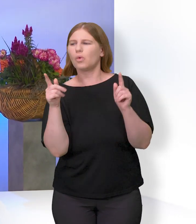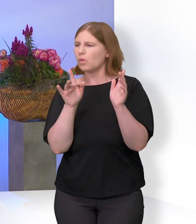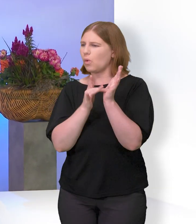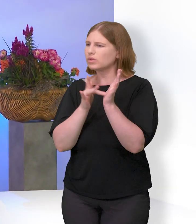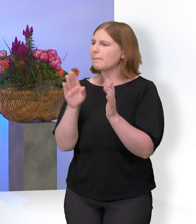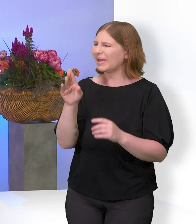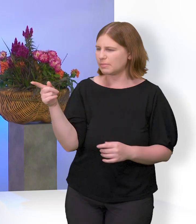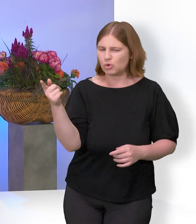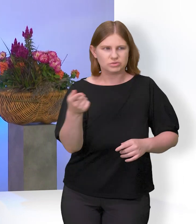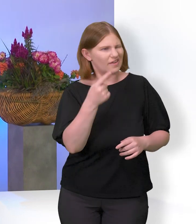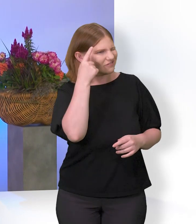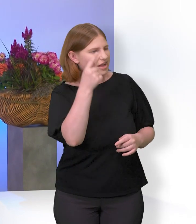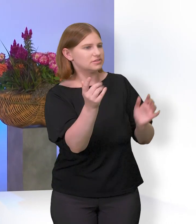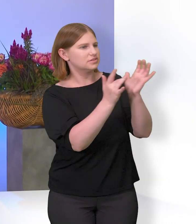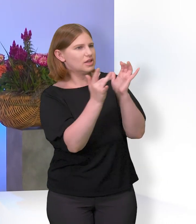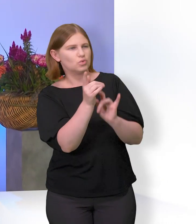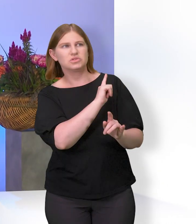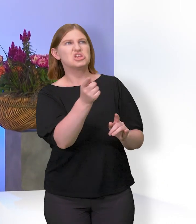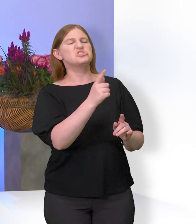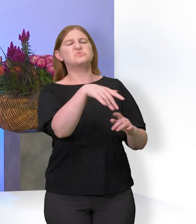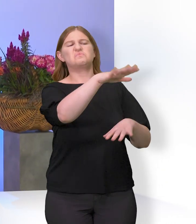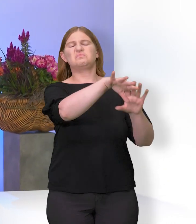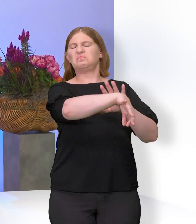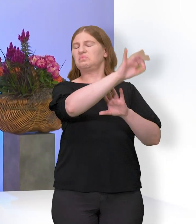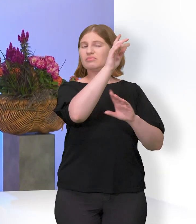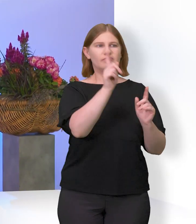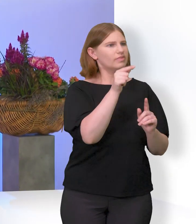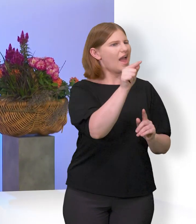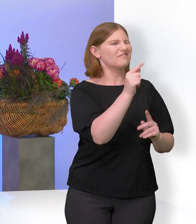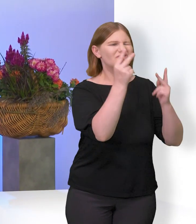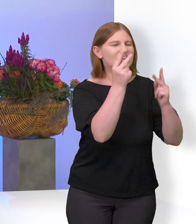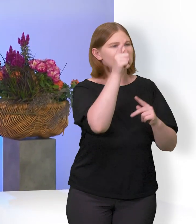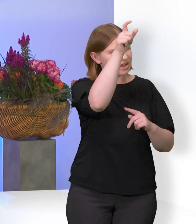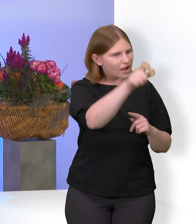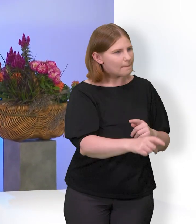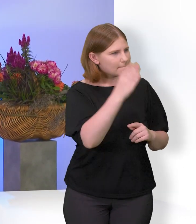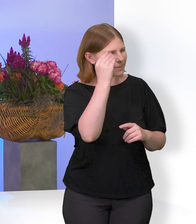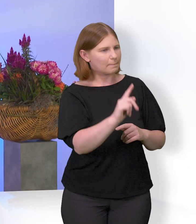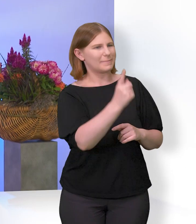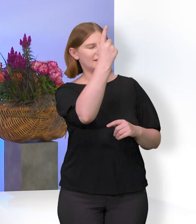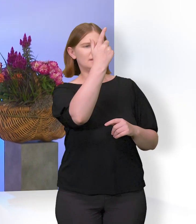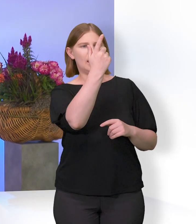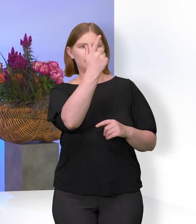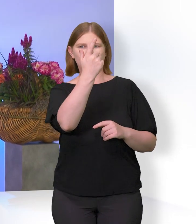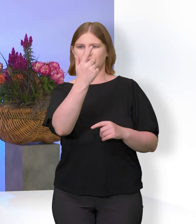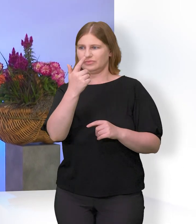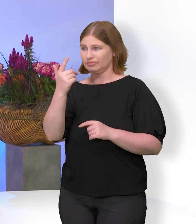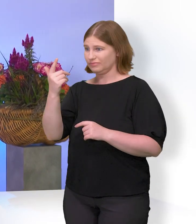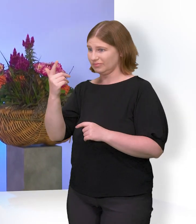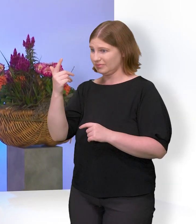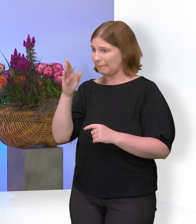nicht irgendjemand ist und er weiß, dass das hier sein Leben für immer verändern